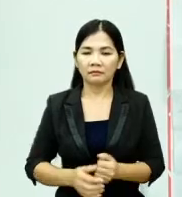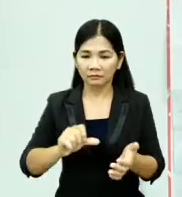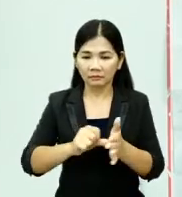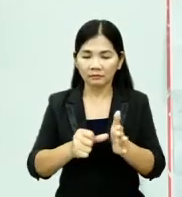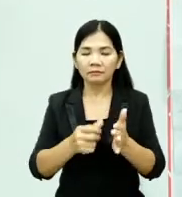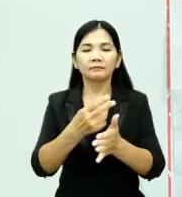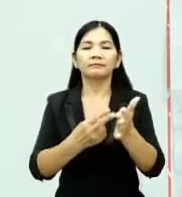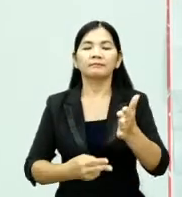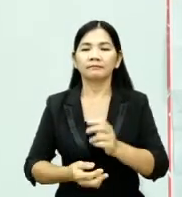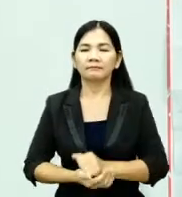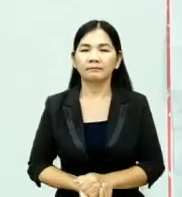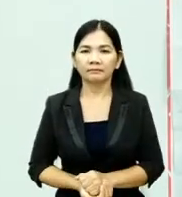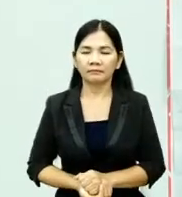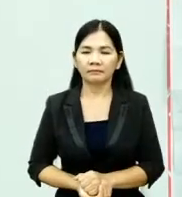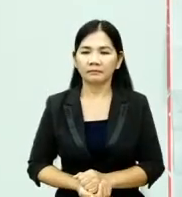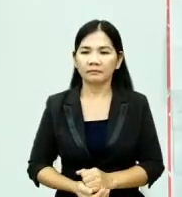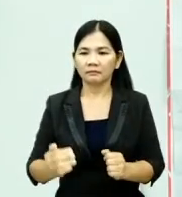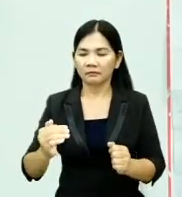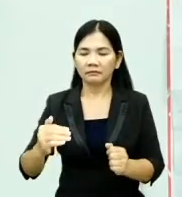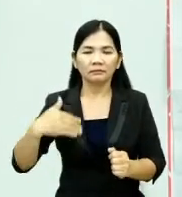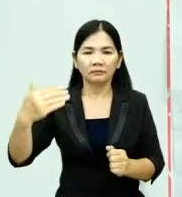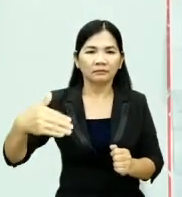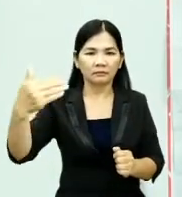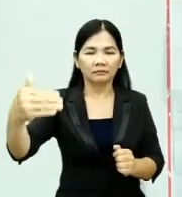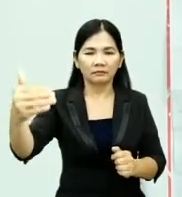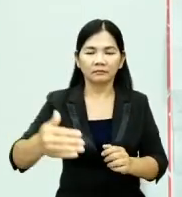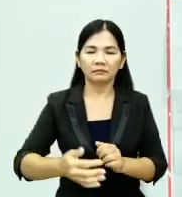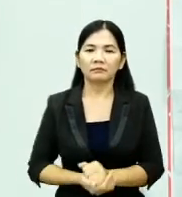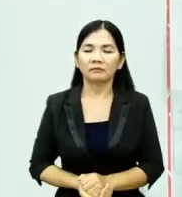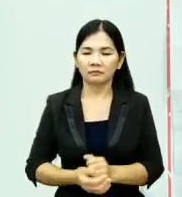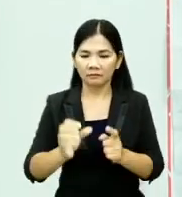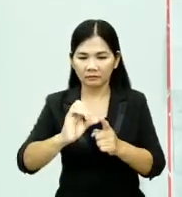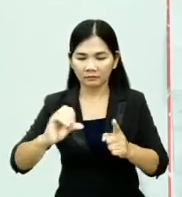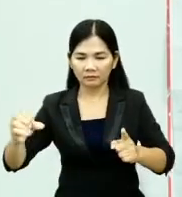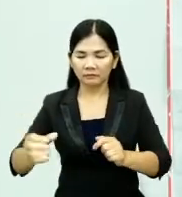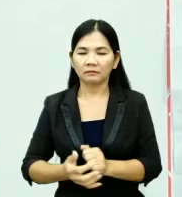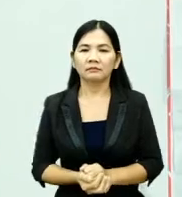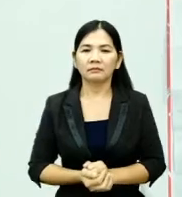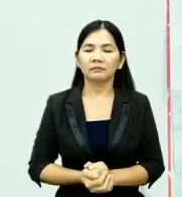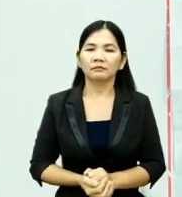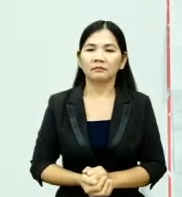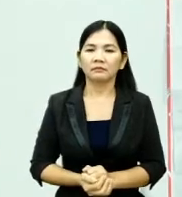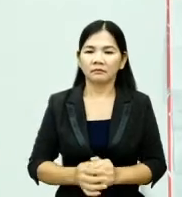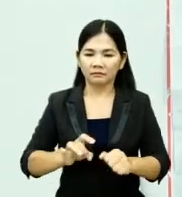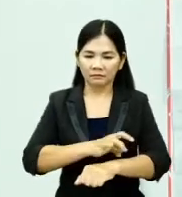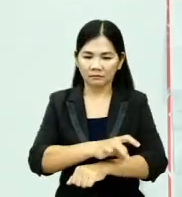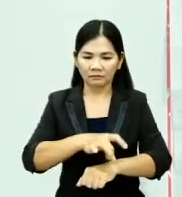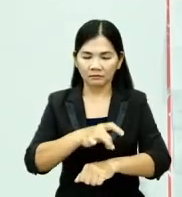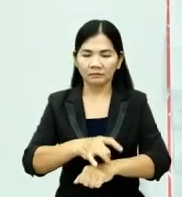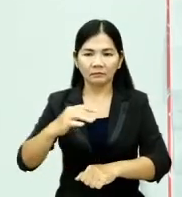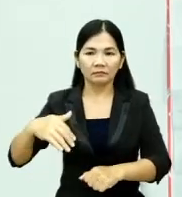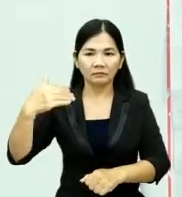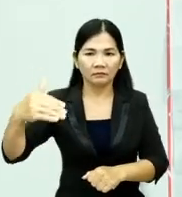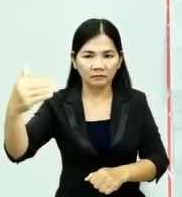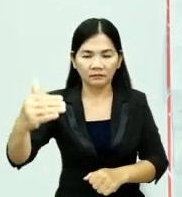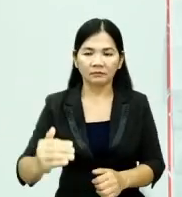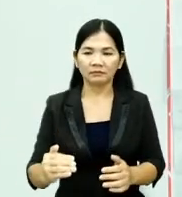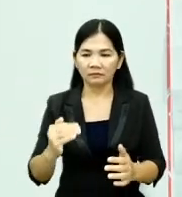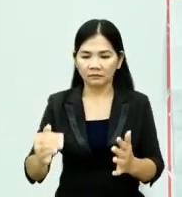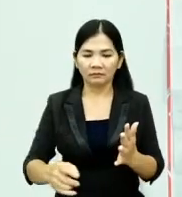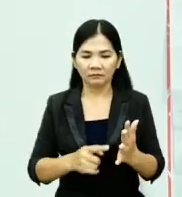mạch đá. Chà bị tha ạ nà cột. Chẳng chân ai tay chì là bà thá bê ạ nà cột sổ